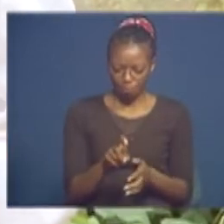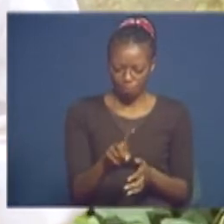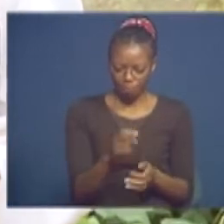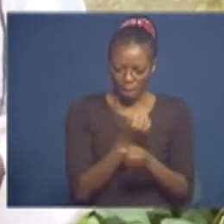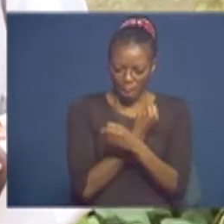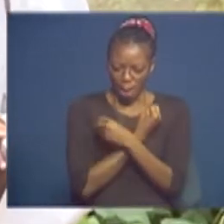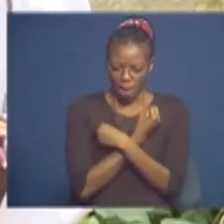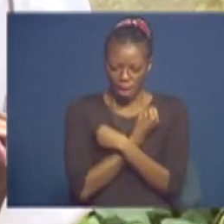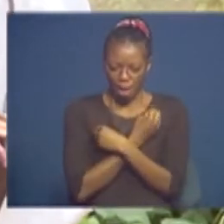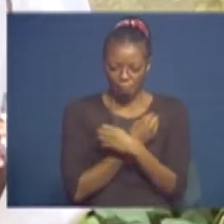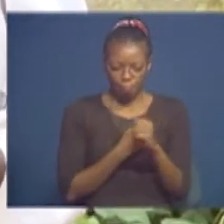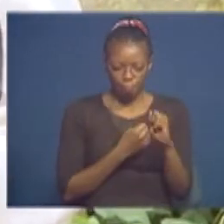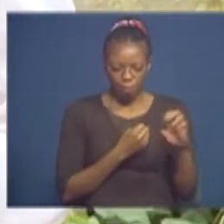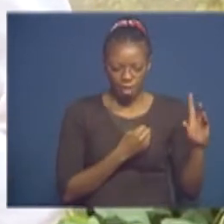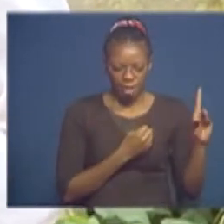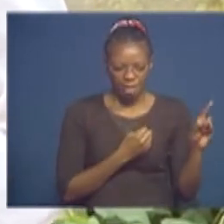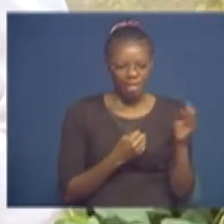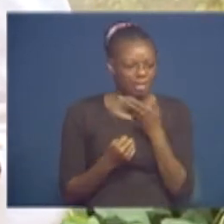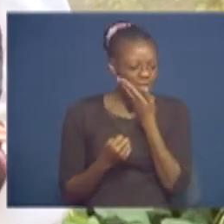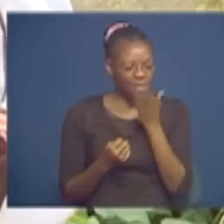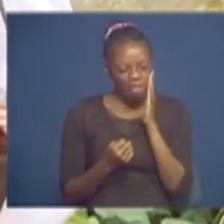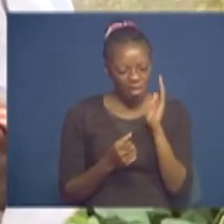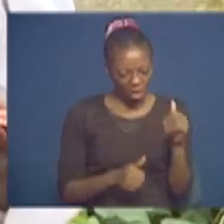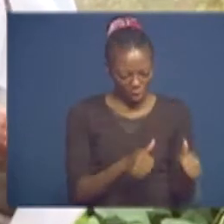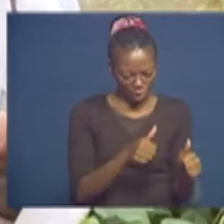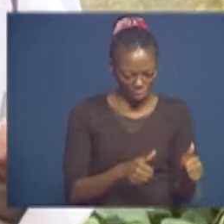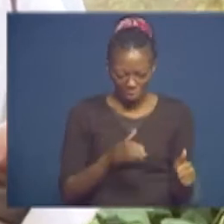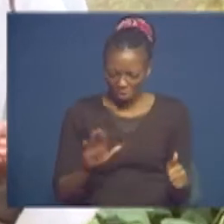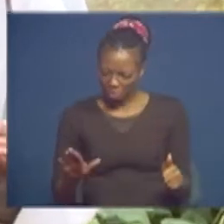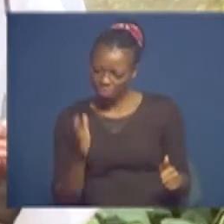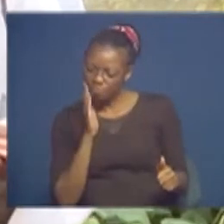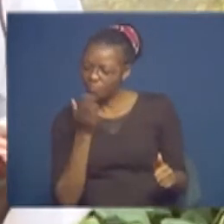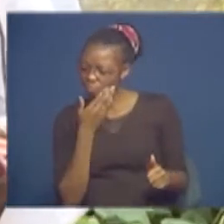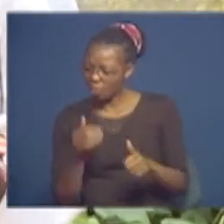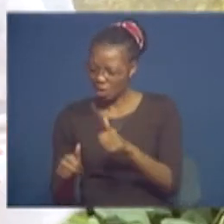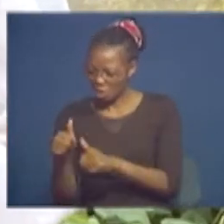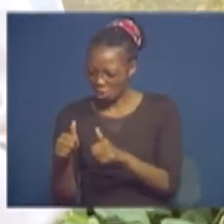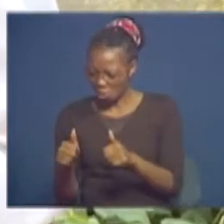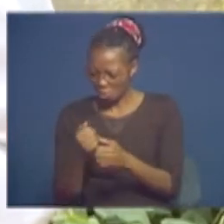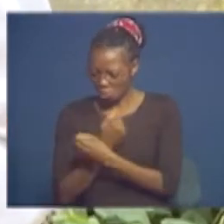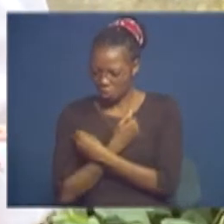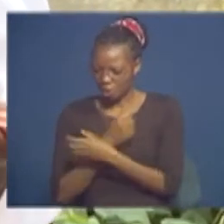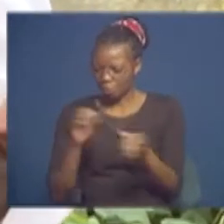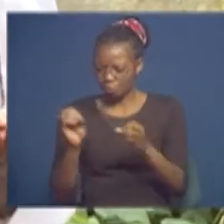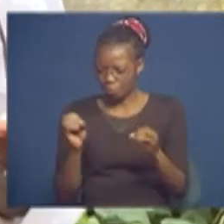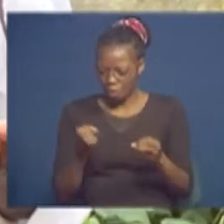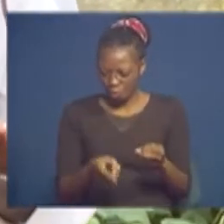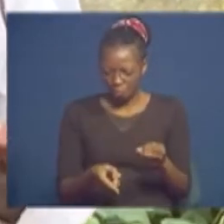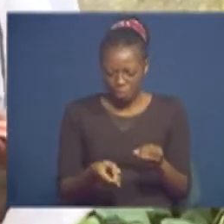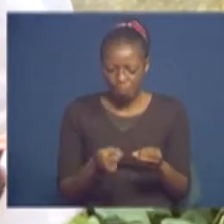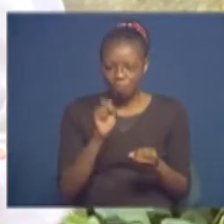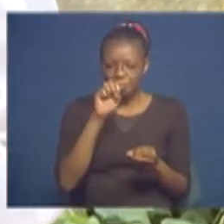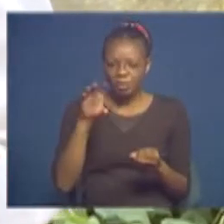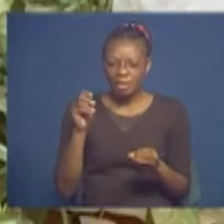mdudu ama zinapendwa, ni biokemikali gani zilizo ndani ambazo zinazifanya zipendwe